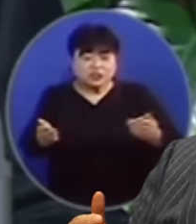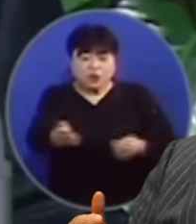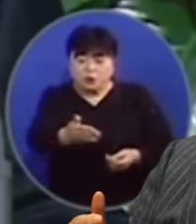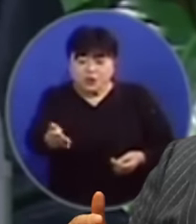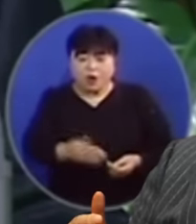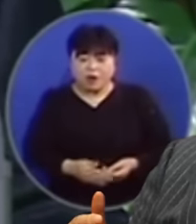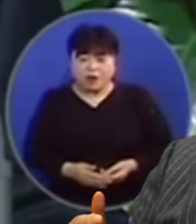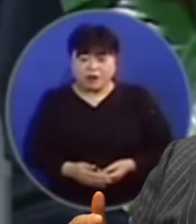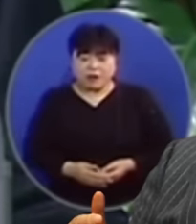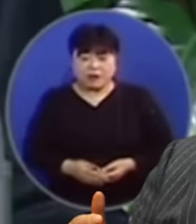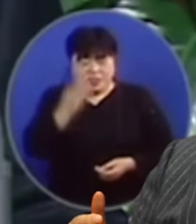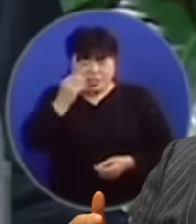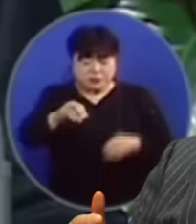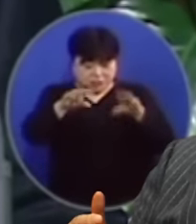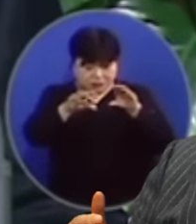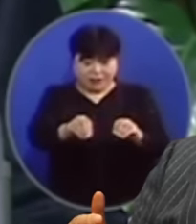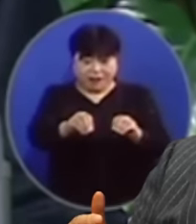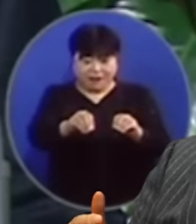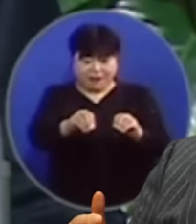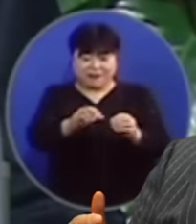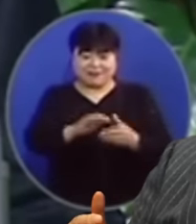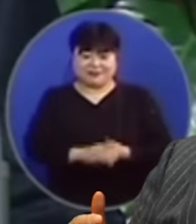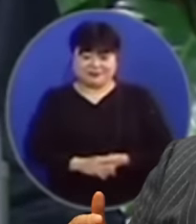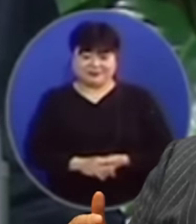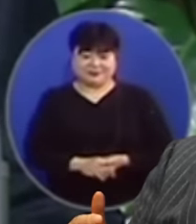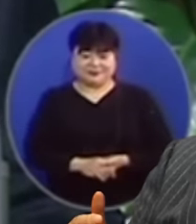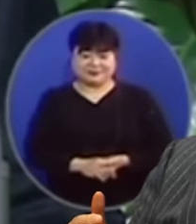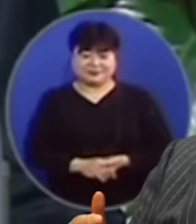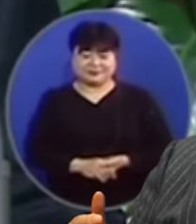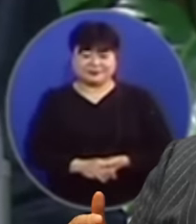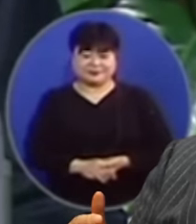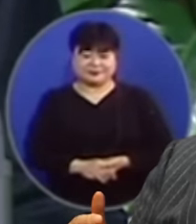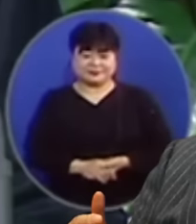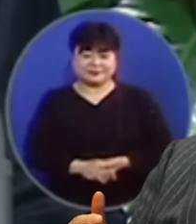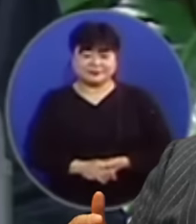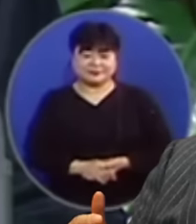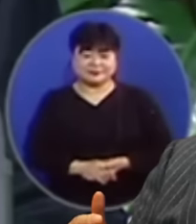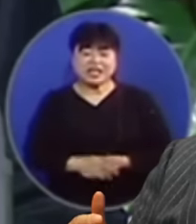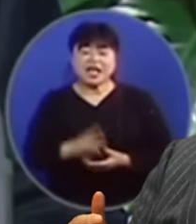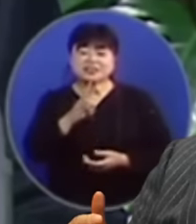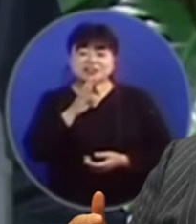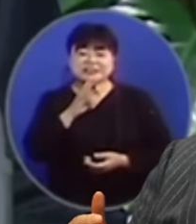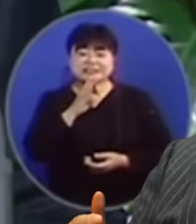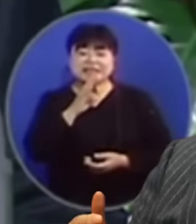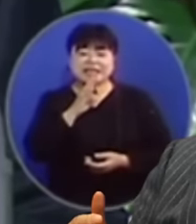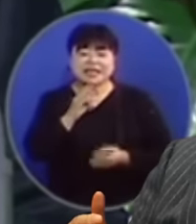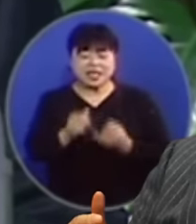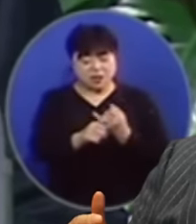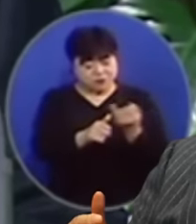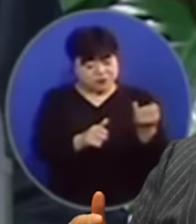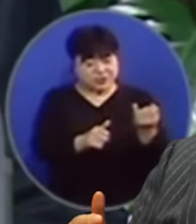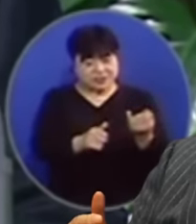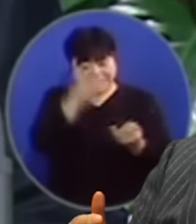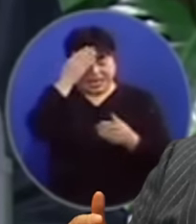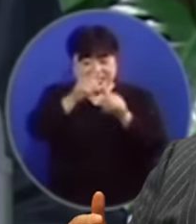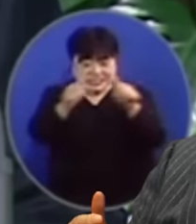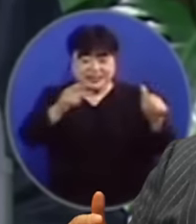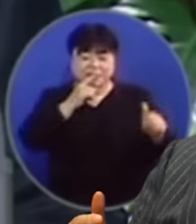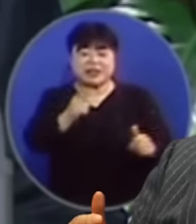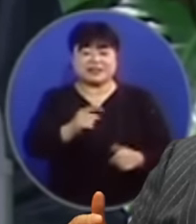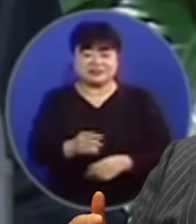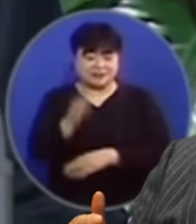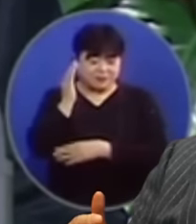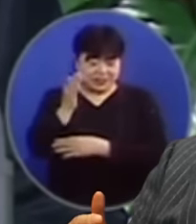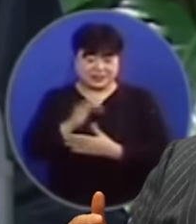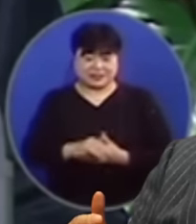없습니다. 그러니까 기름이 뚝 끊겼습니다. 그래서 그 순이자의 아내가 엘리사에 가서 그 이야기를